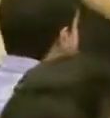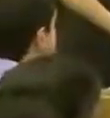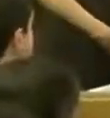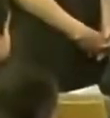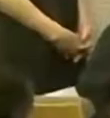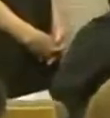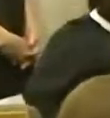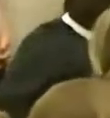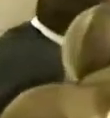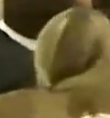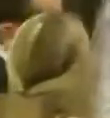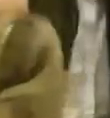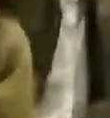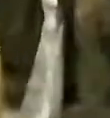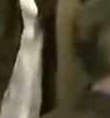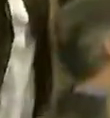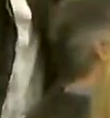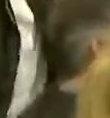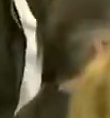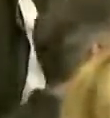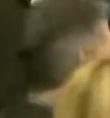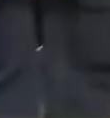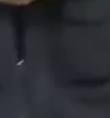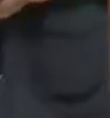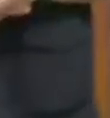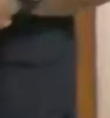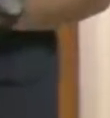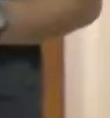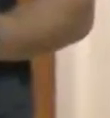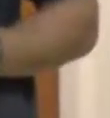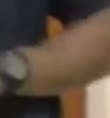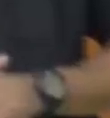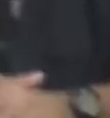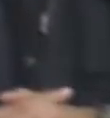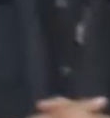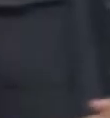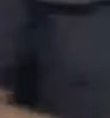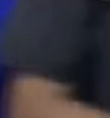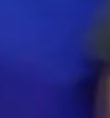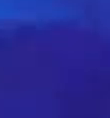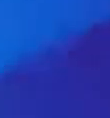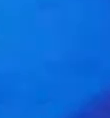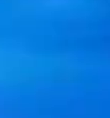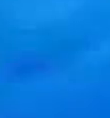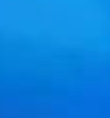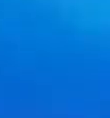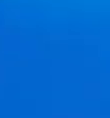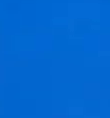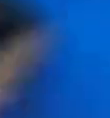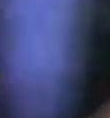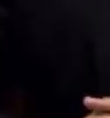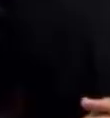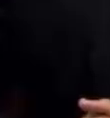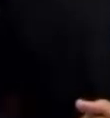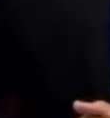היועץ המשפטי לממשלה שוב תוקף את החוק הצרפתי, הפעם בכנס קהלת למדיניות, ומסביר את נימוקיו